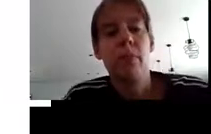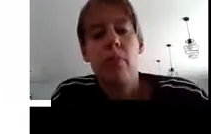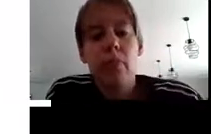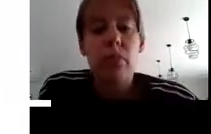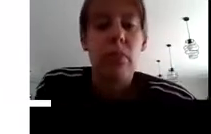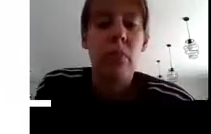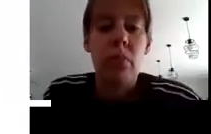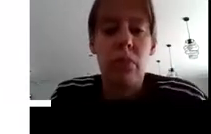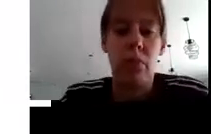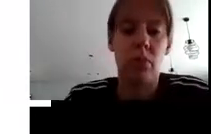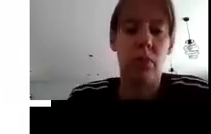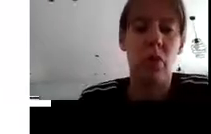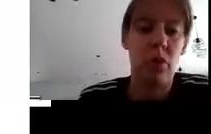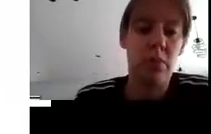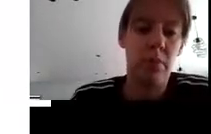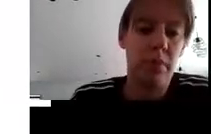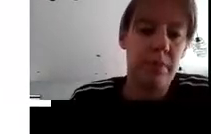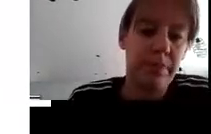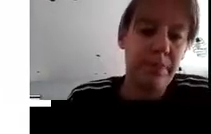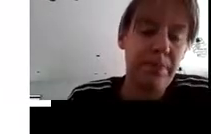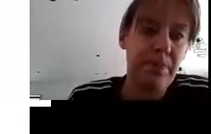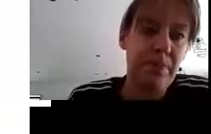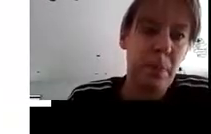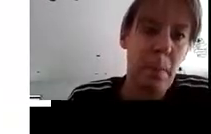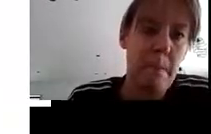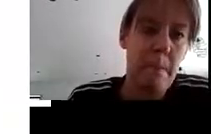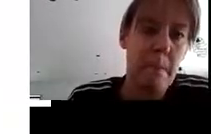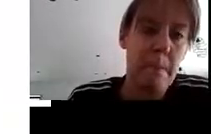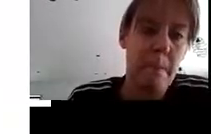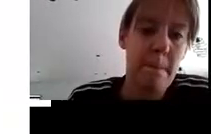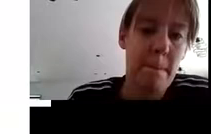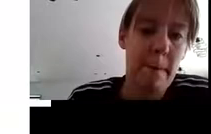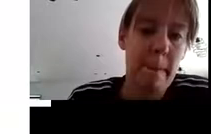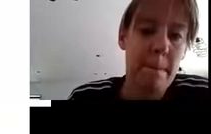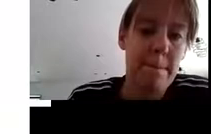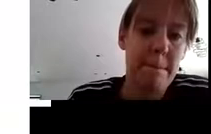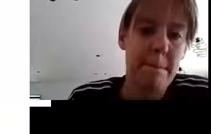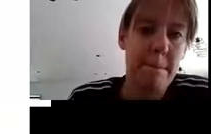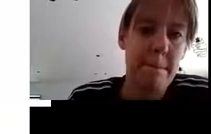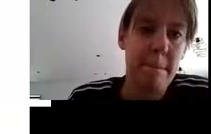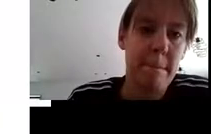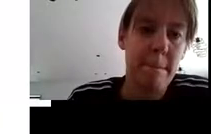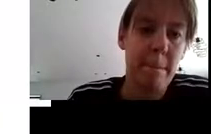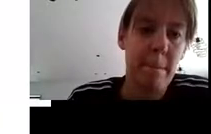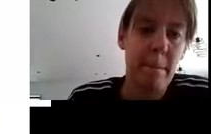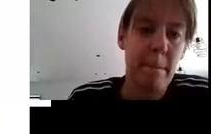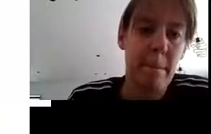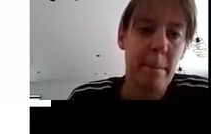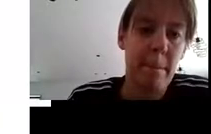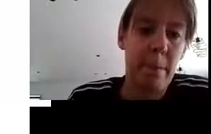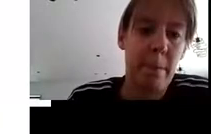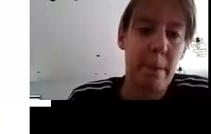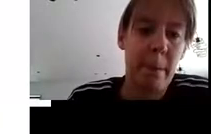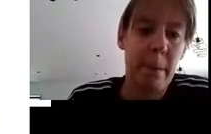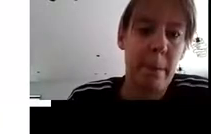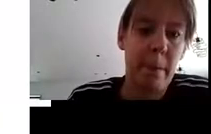weinig discussie over. Ik denk dat als het gaat over uw vraag van hoe doen andere speelpleinen dat, ik denk dat vaak de speelpleinen net met het omgekeerde probleem